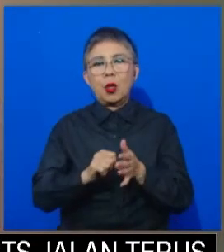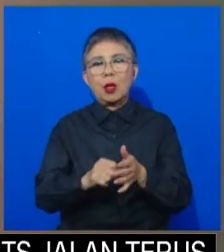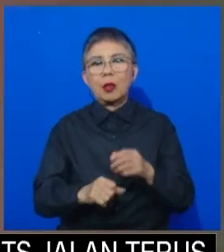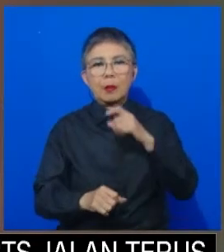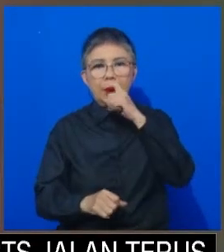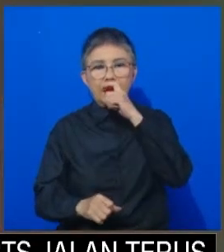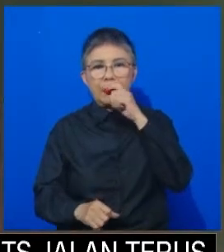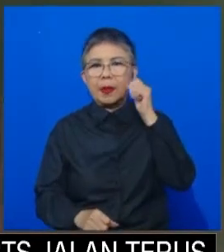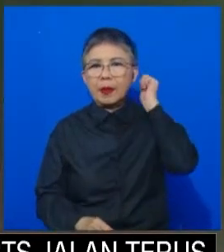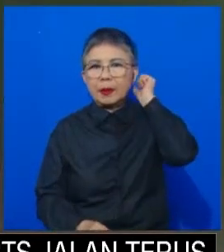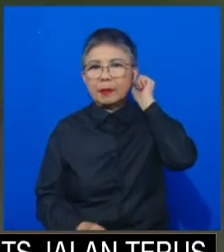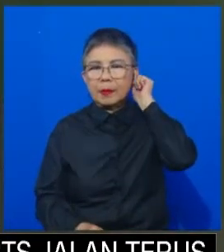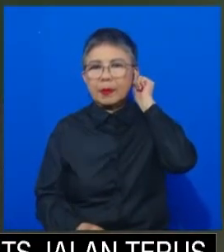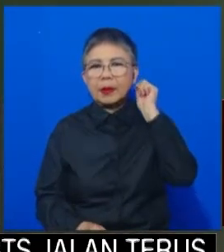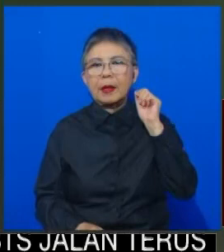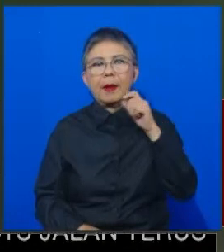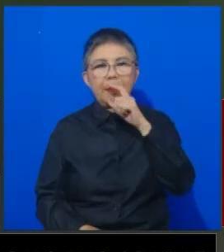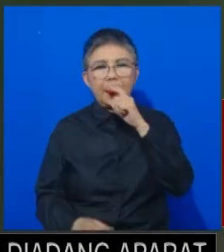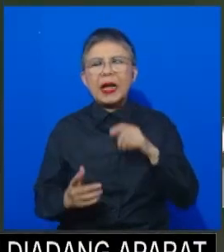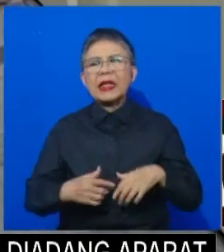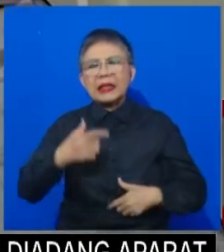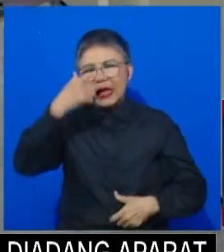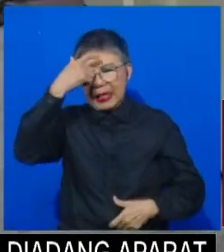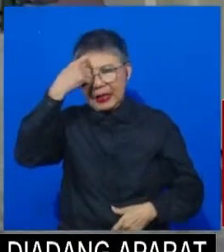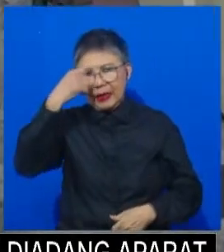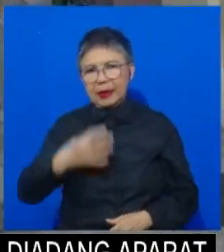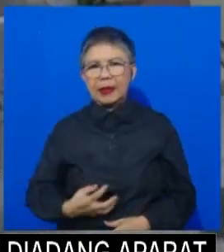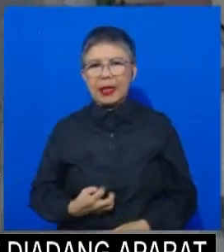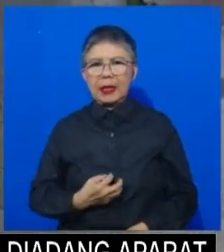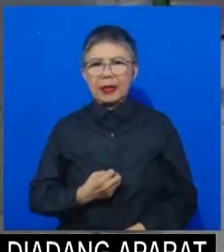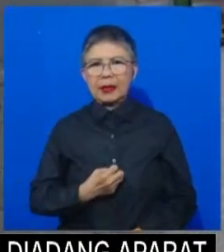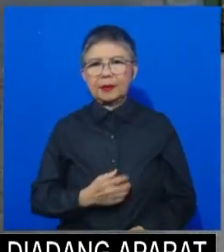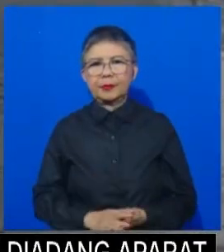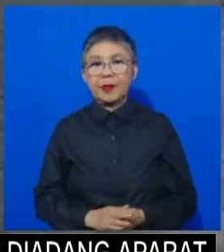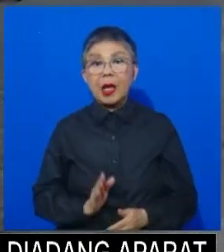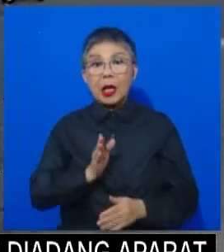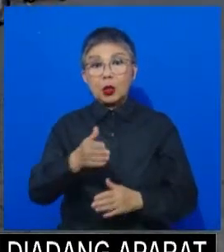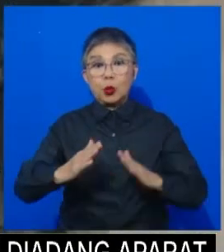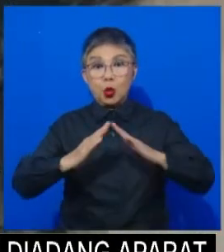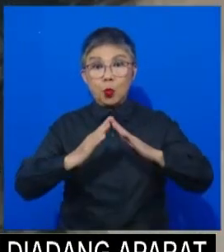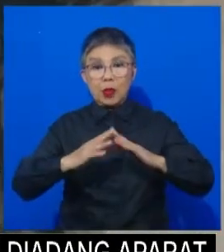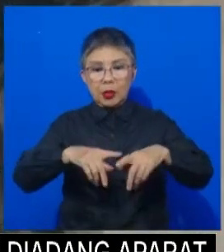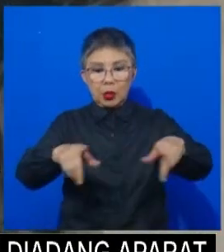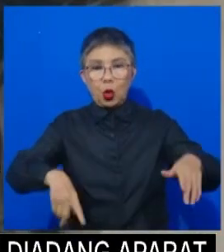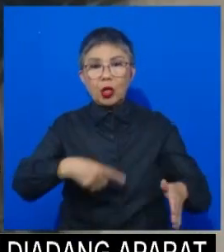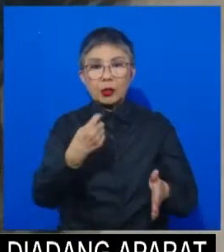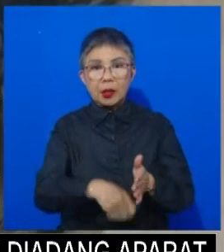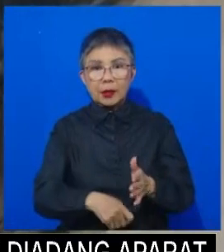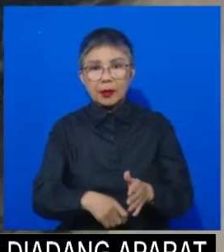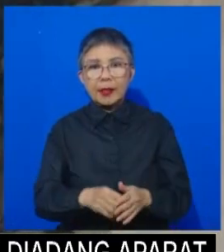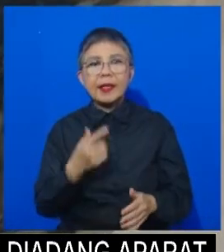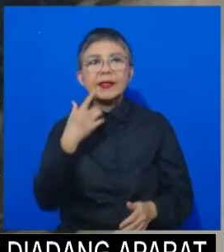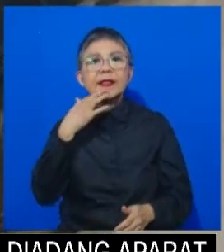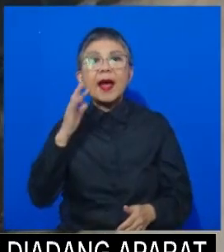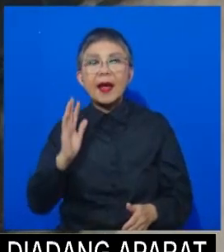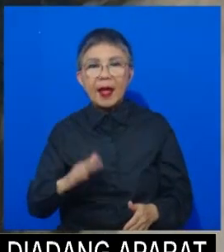tua, terutama ayahnya yang sedang sakit. Saat ditemui di tempat tinggalnya, di sebuah rumah kos di Jalan Kendang